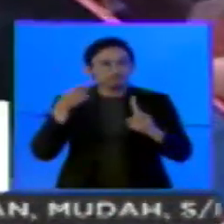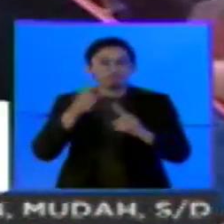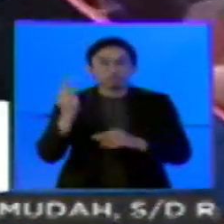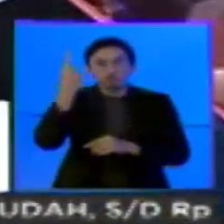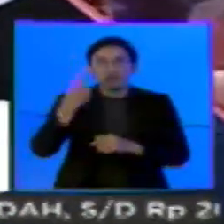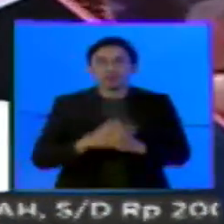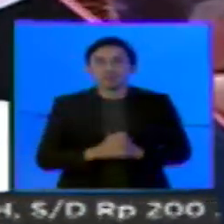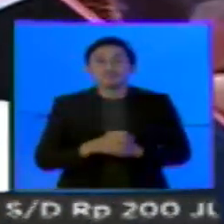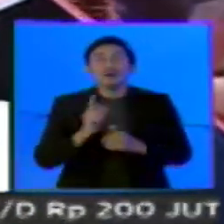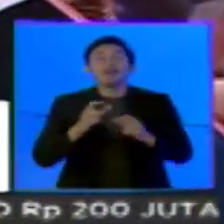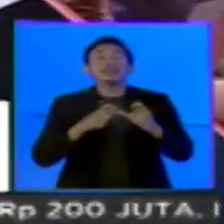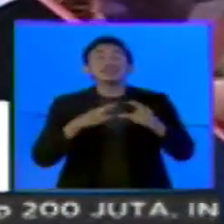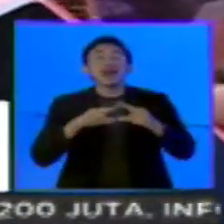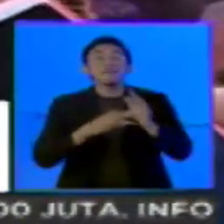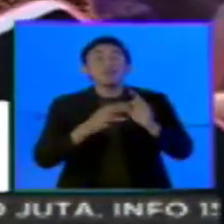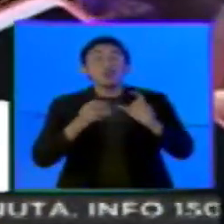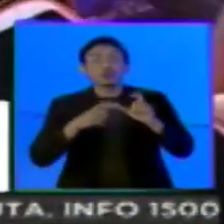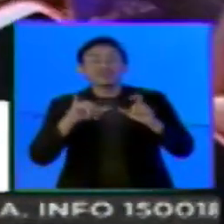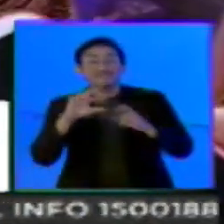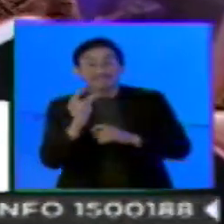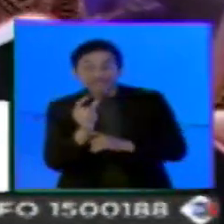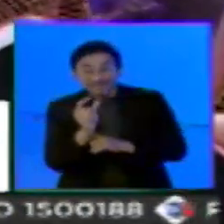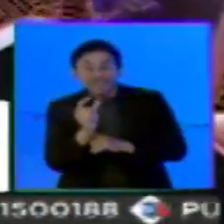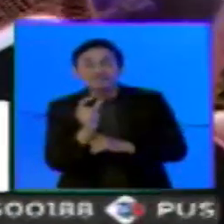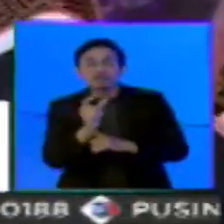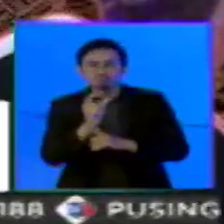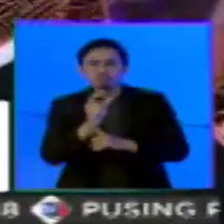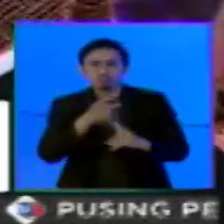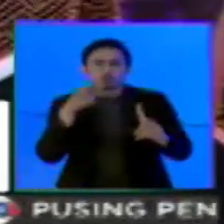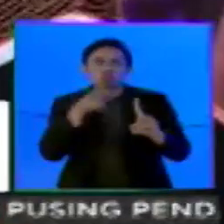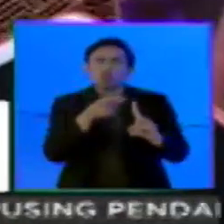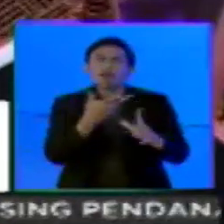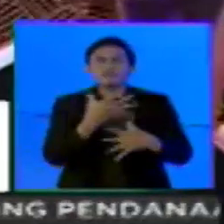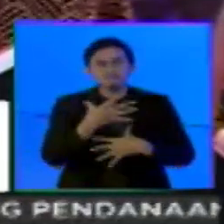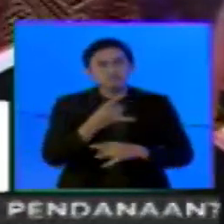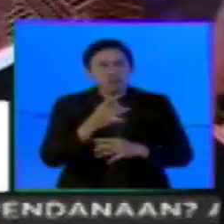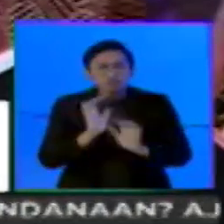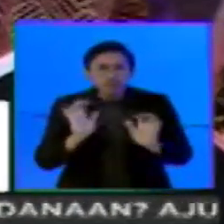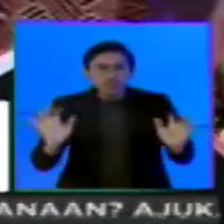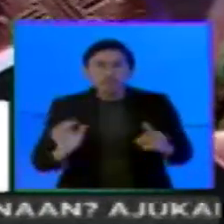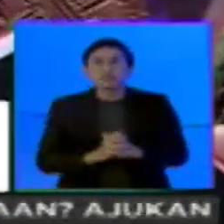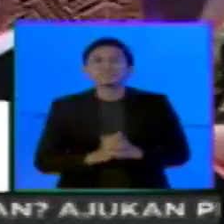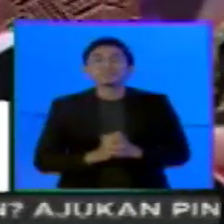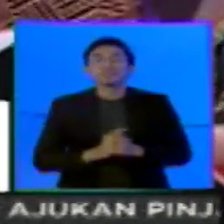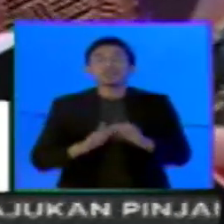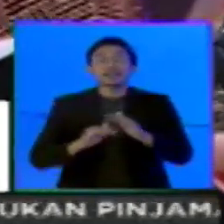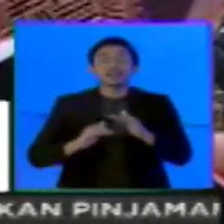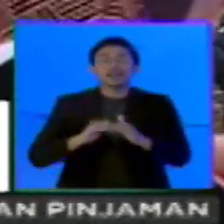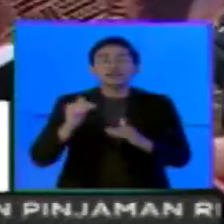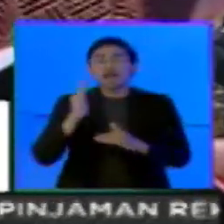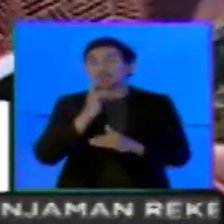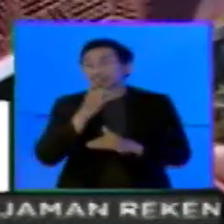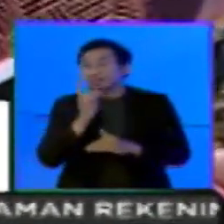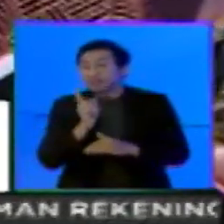Samosir ini masuk di 5 destinasi super prioritas, sehingga ini menjadi sebuah dasar atau alasan kenapa kita memberikan